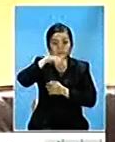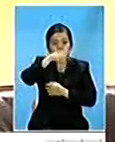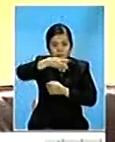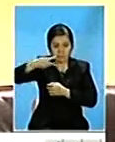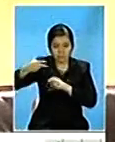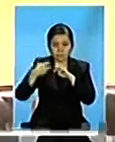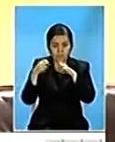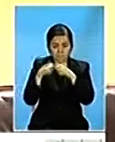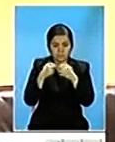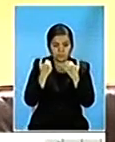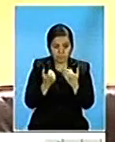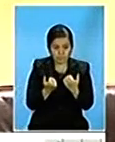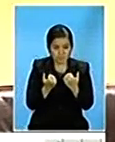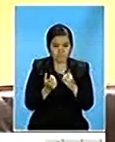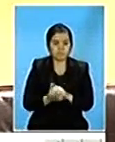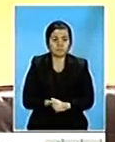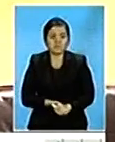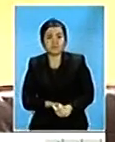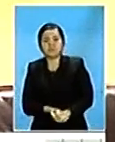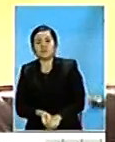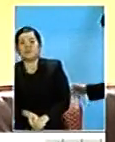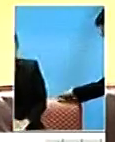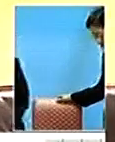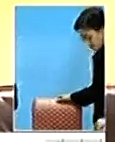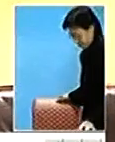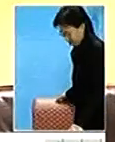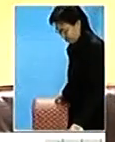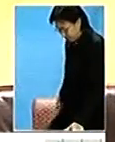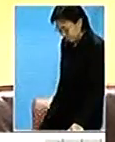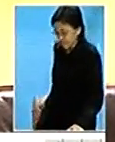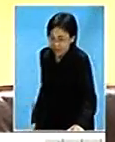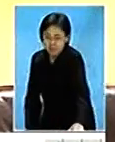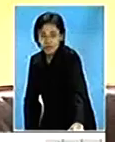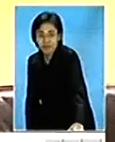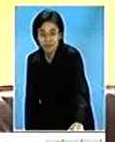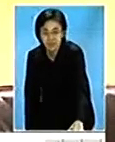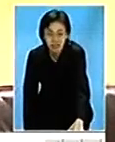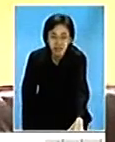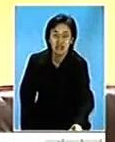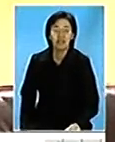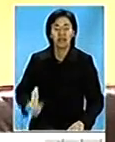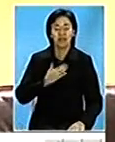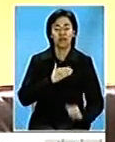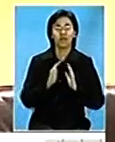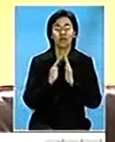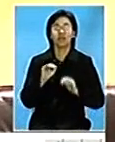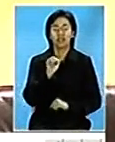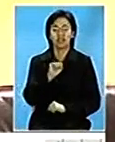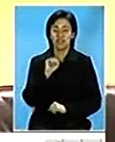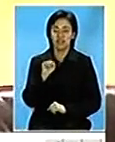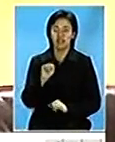ทยในปัจจุบันครับก่อนอื่นก็คงจะต้องขอขอบคุณท่านส.ส.ชวรรัตน์ชินธรรมมิตรนะครับท่